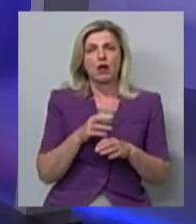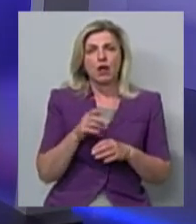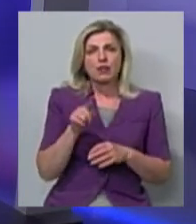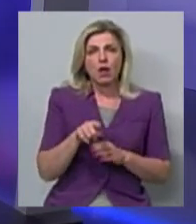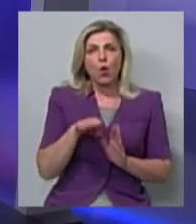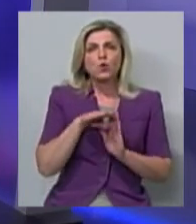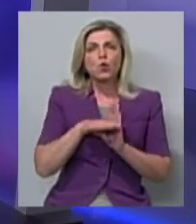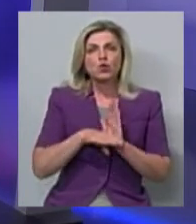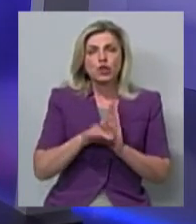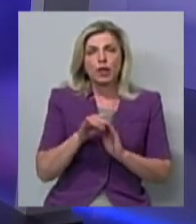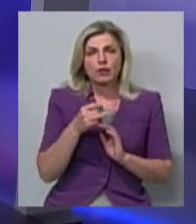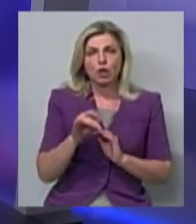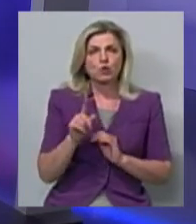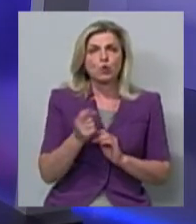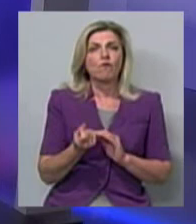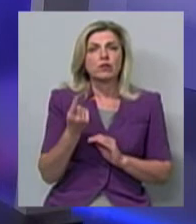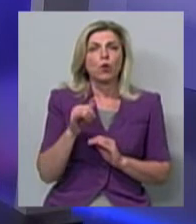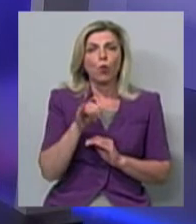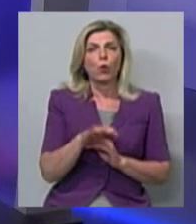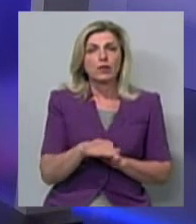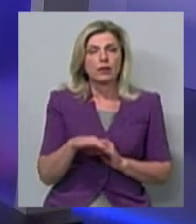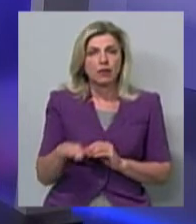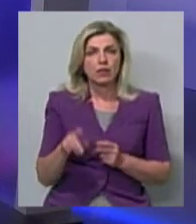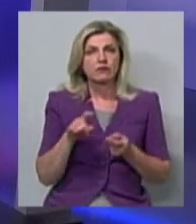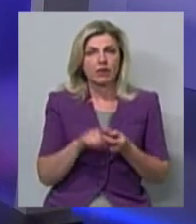осложнений, которые возникают у детей в связи с